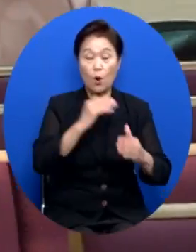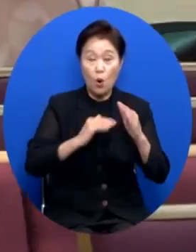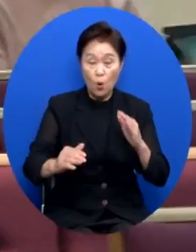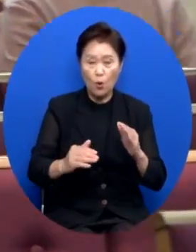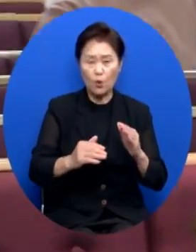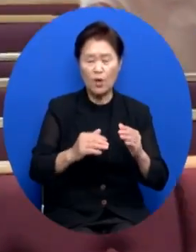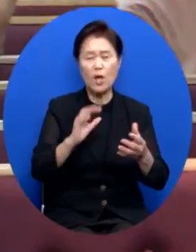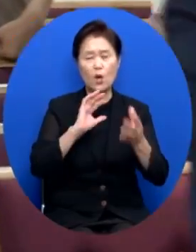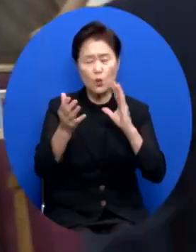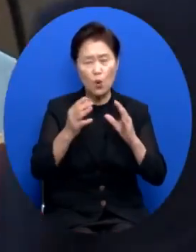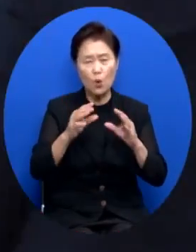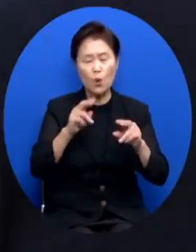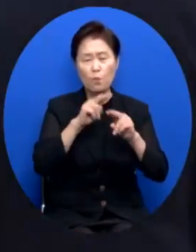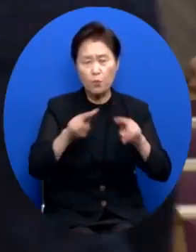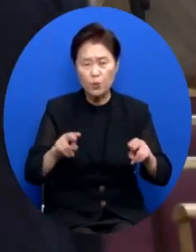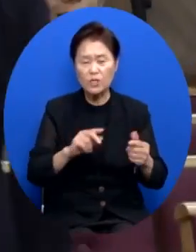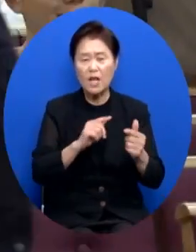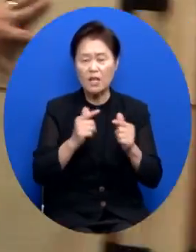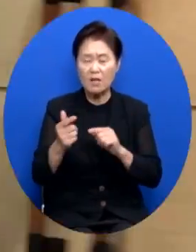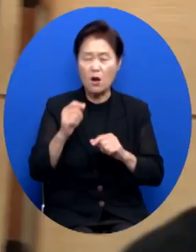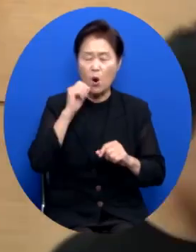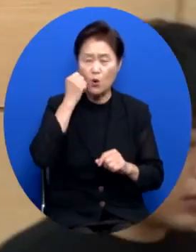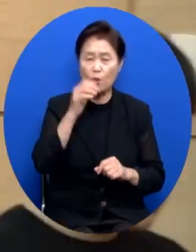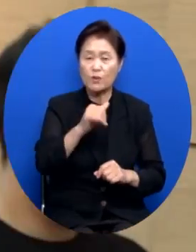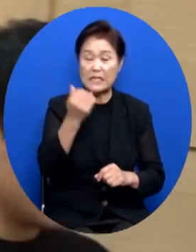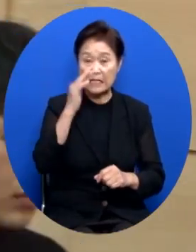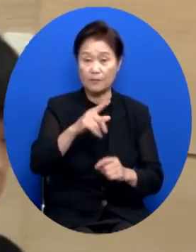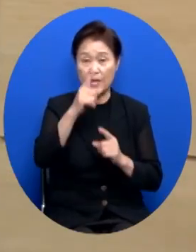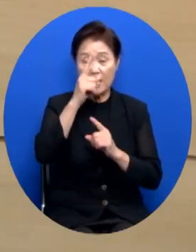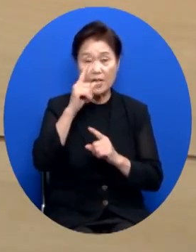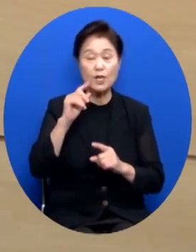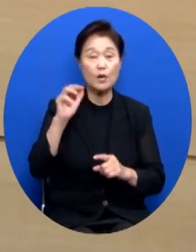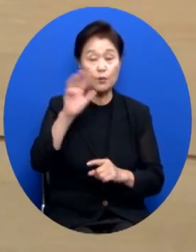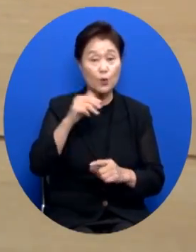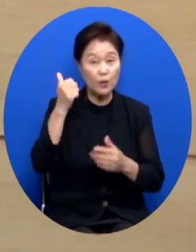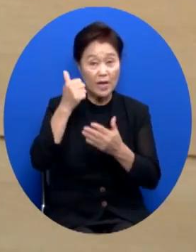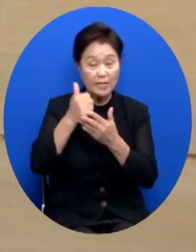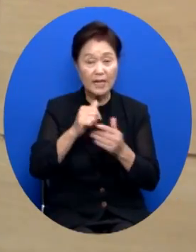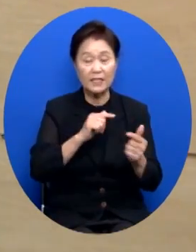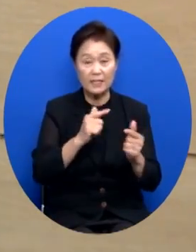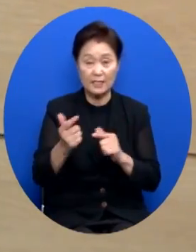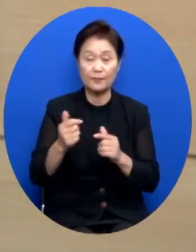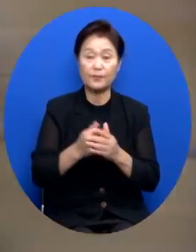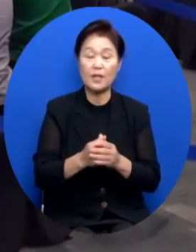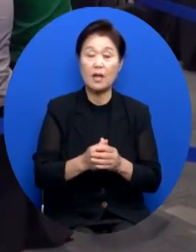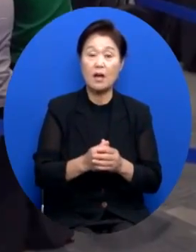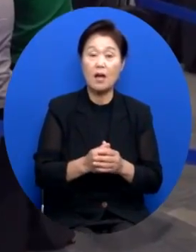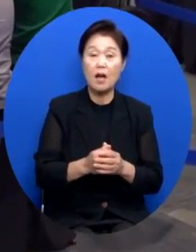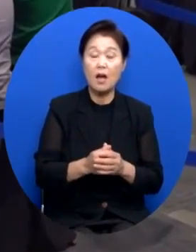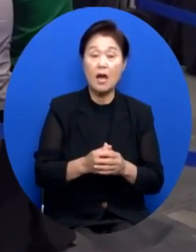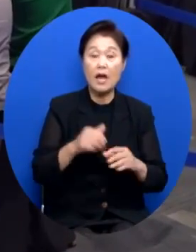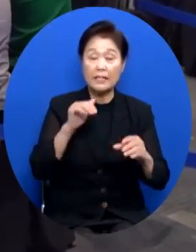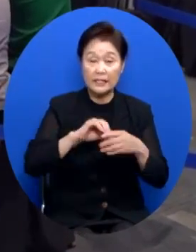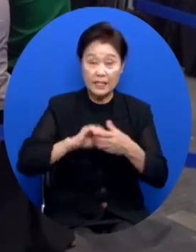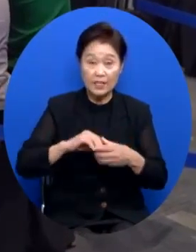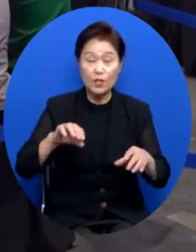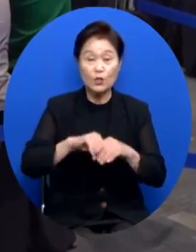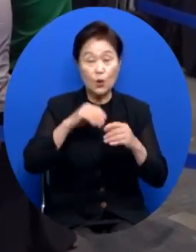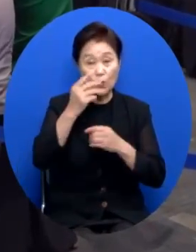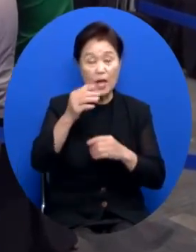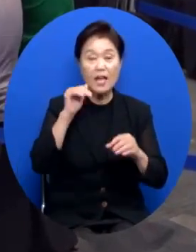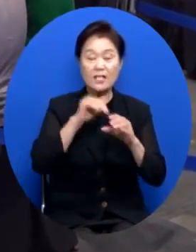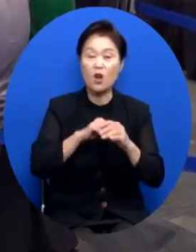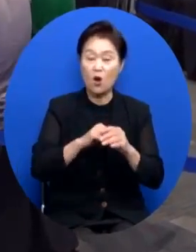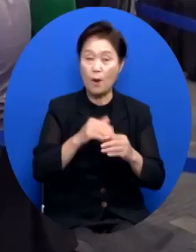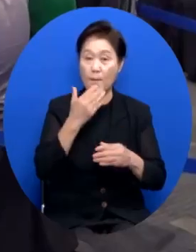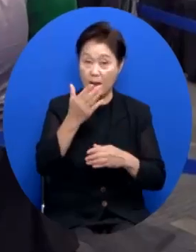등 침례교가 홍역을 치렀지만 이윤 총회장 후보, 김일엽 총무 후보의 단독 출마로 정기총회 선거는